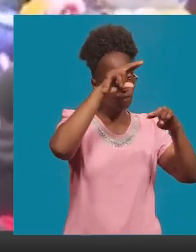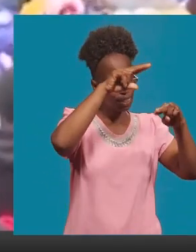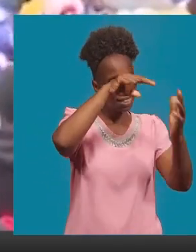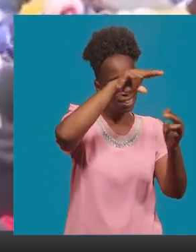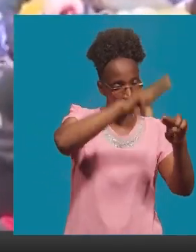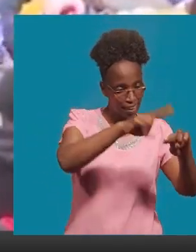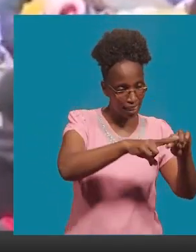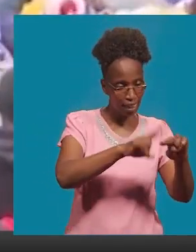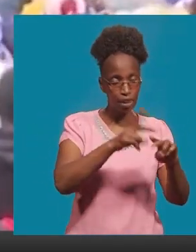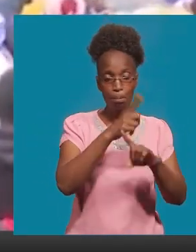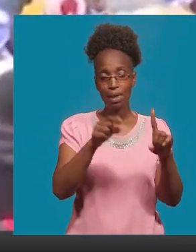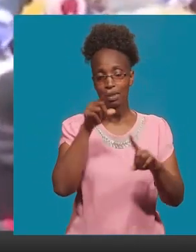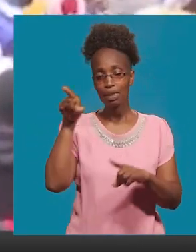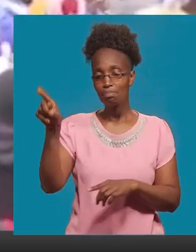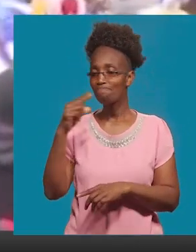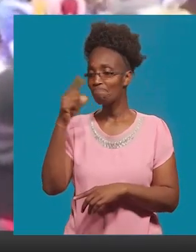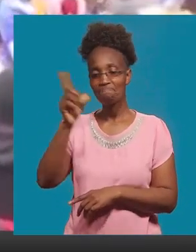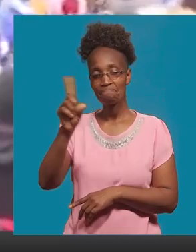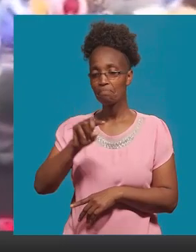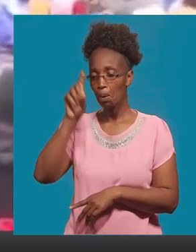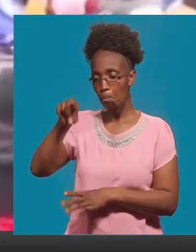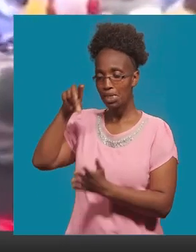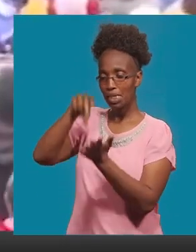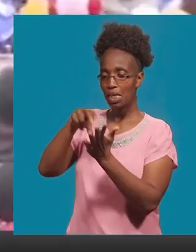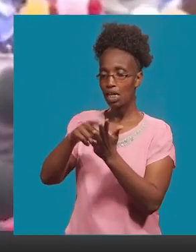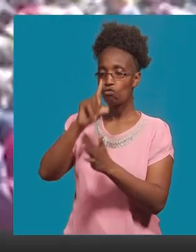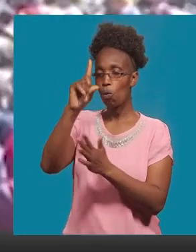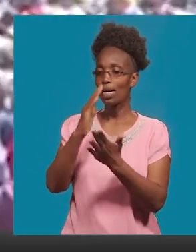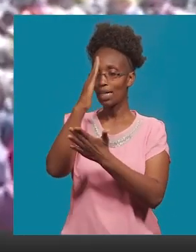Lazima usimame ni saa moja unusu uongee kama umesimama.